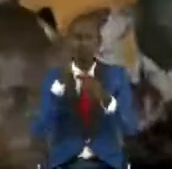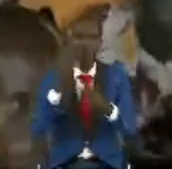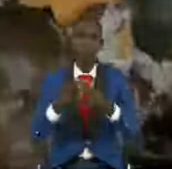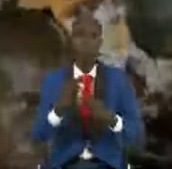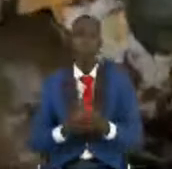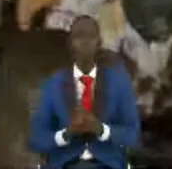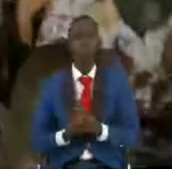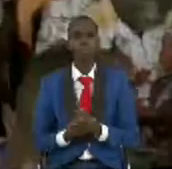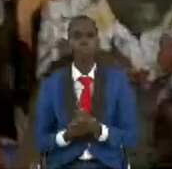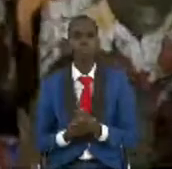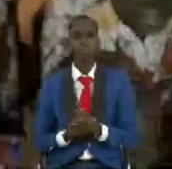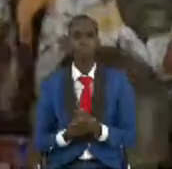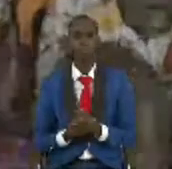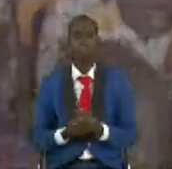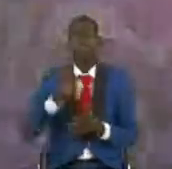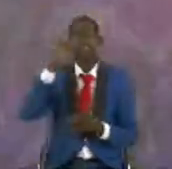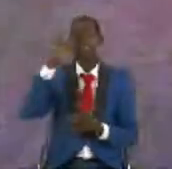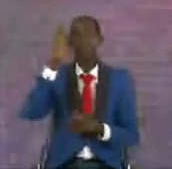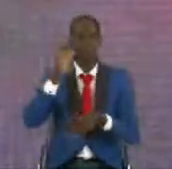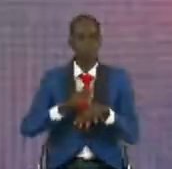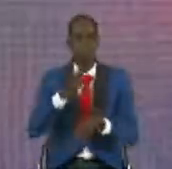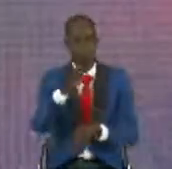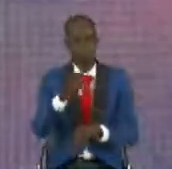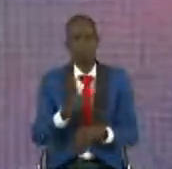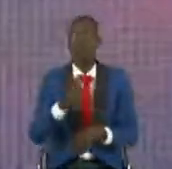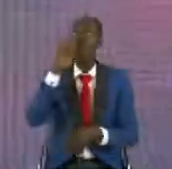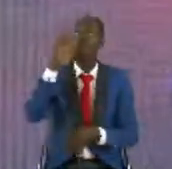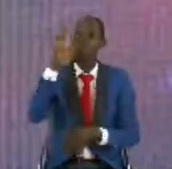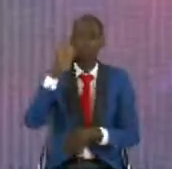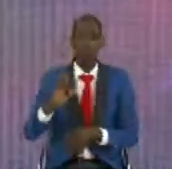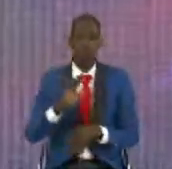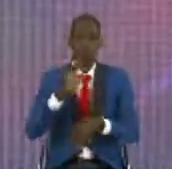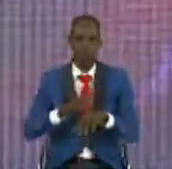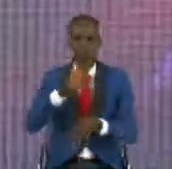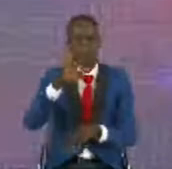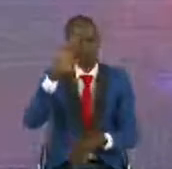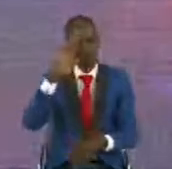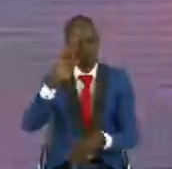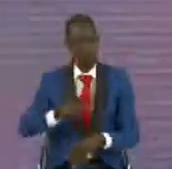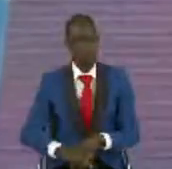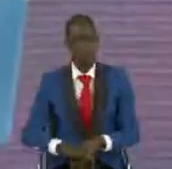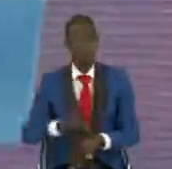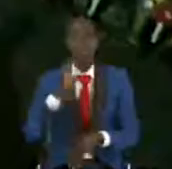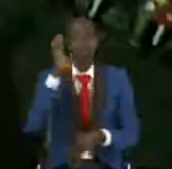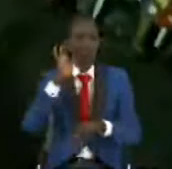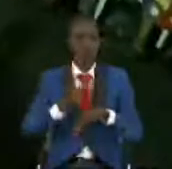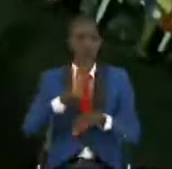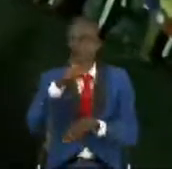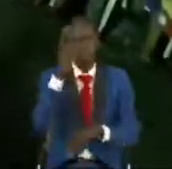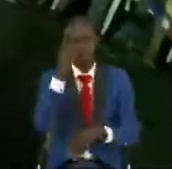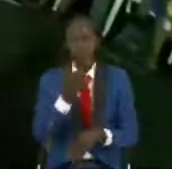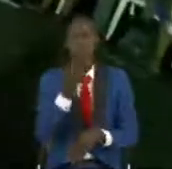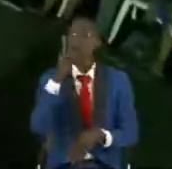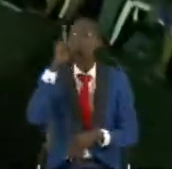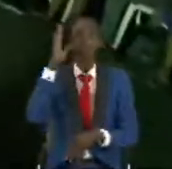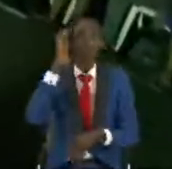Jésus. Il va te toucher. Il va toucher ton enfant. Il va toucher tes parents. Il